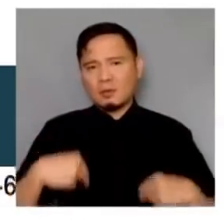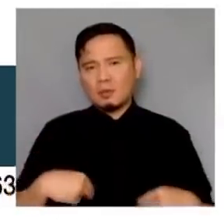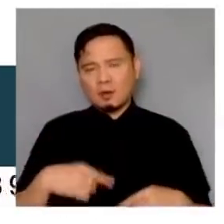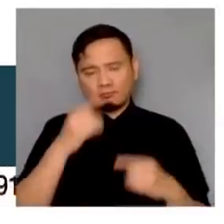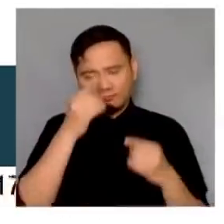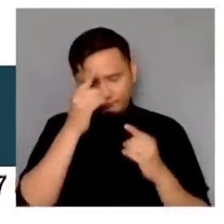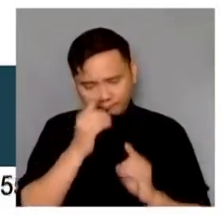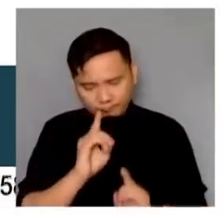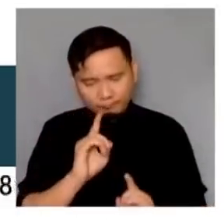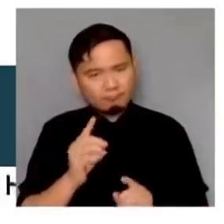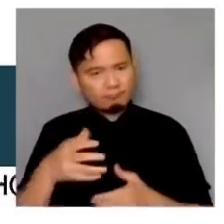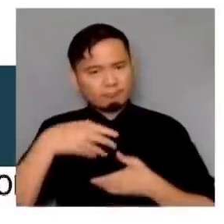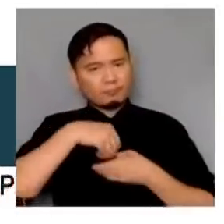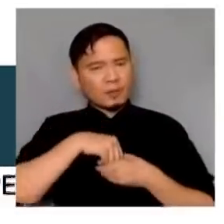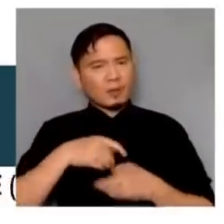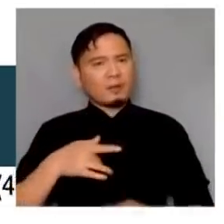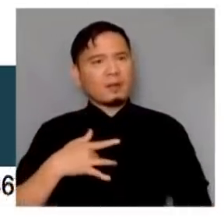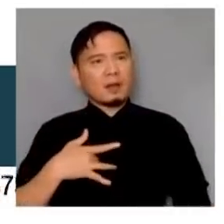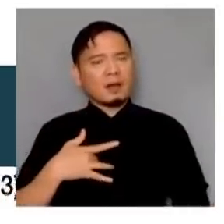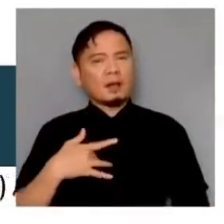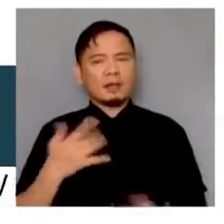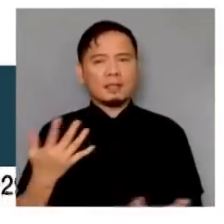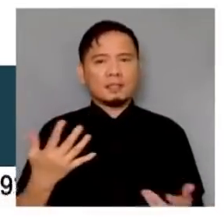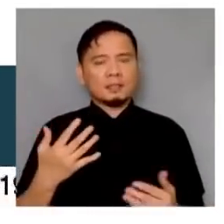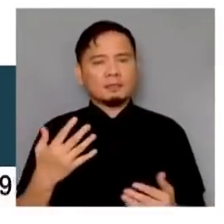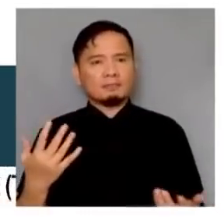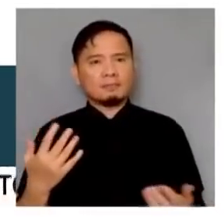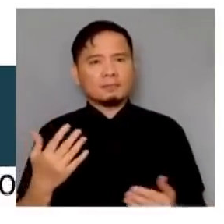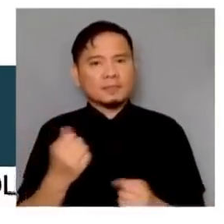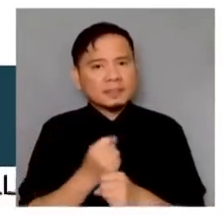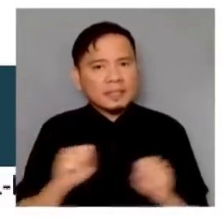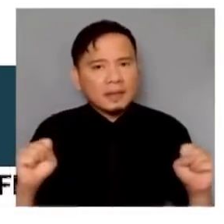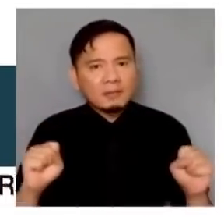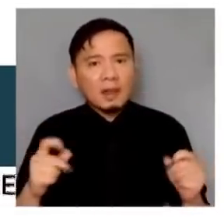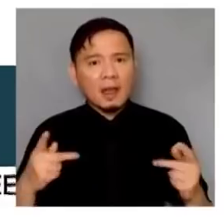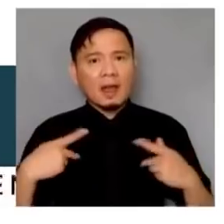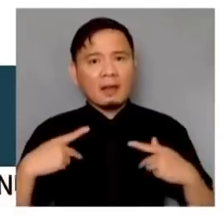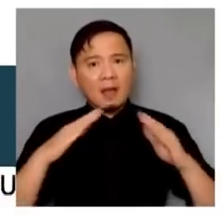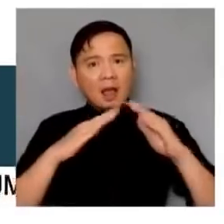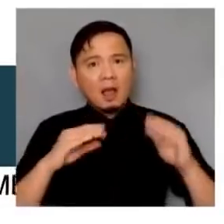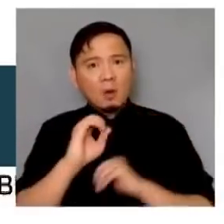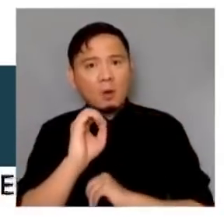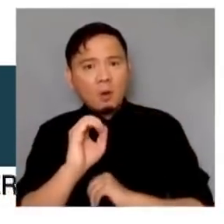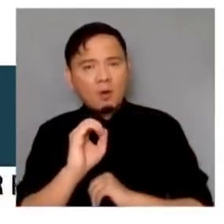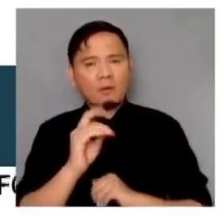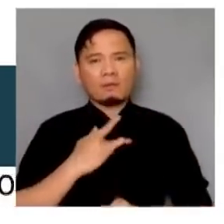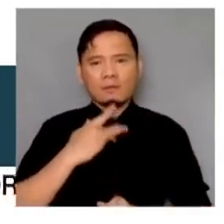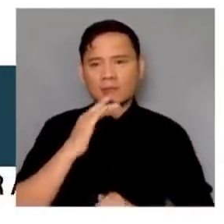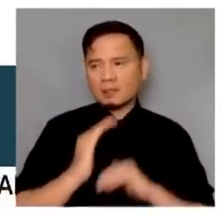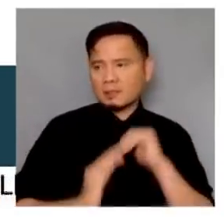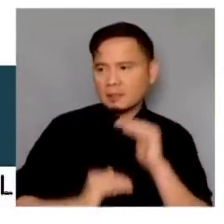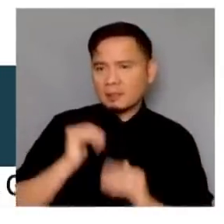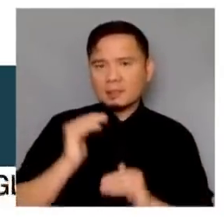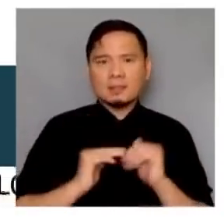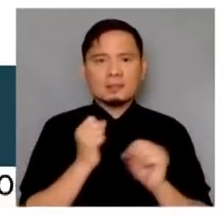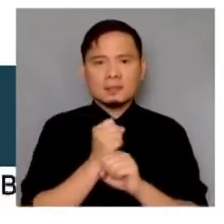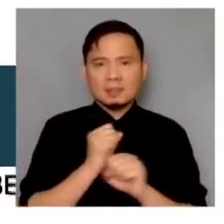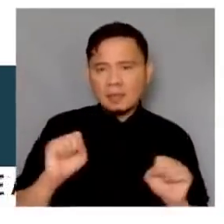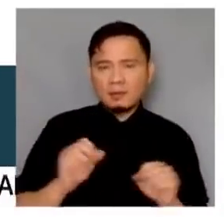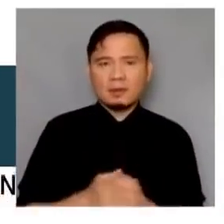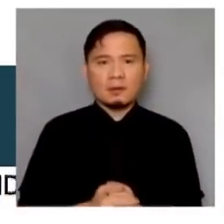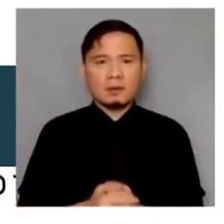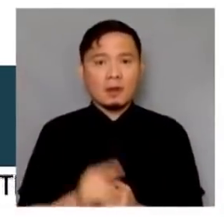Meron kang dignidad kung meron kang bubong over your head, eh. Kung meron kang sarili mong tahanan. So sabi nga namin, sa maayos na